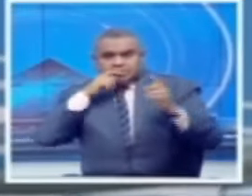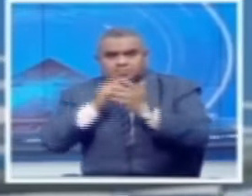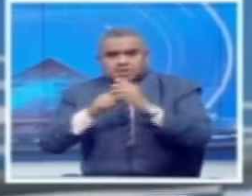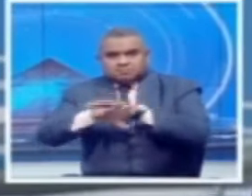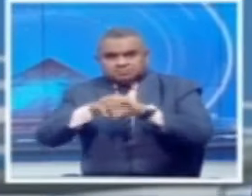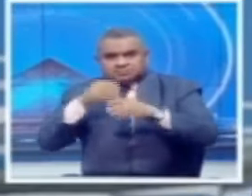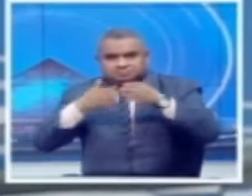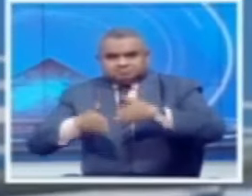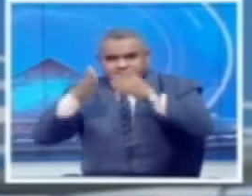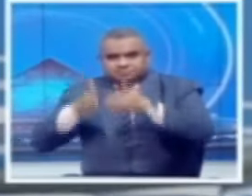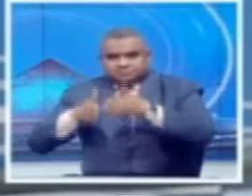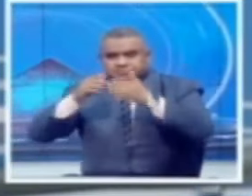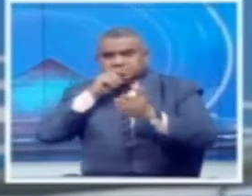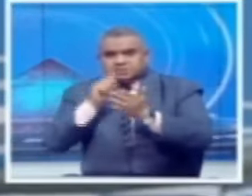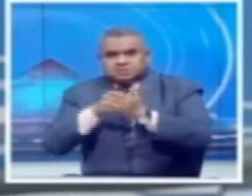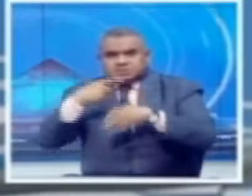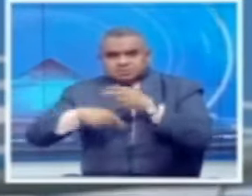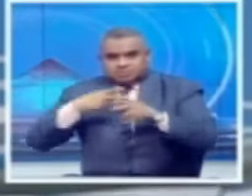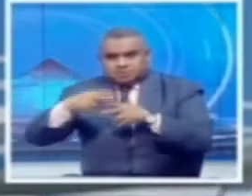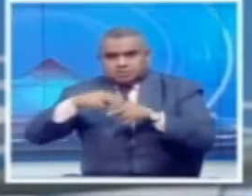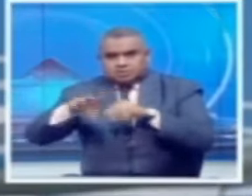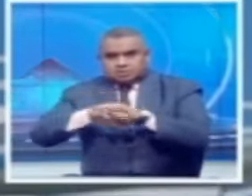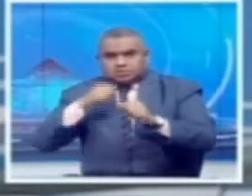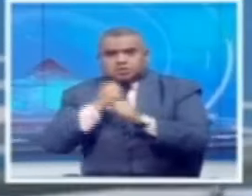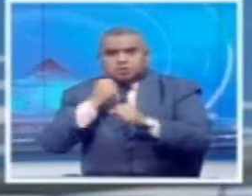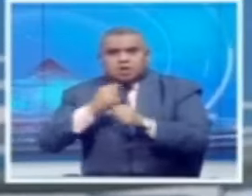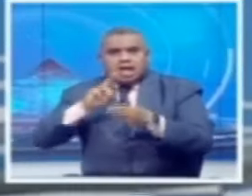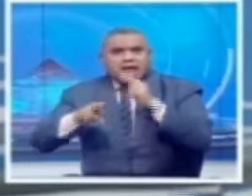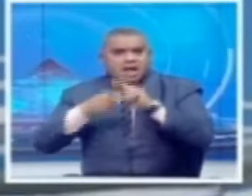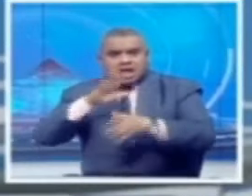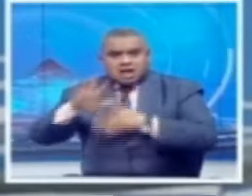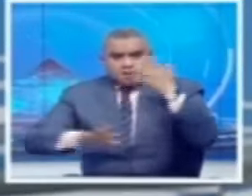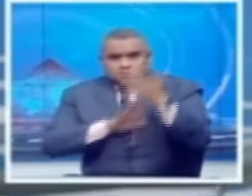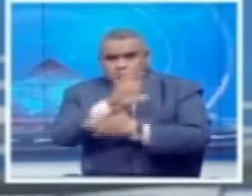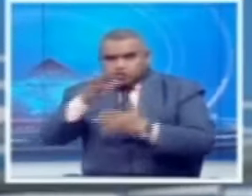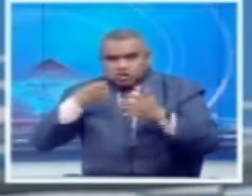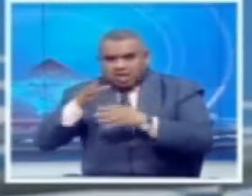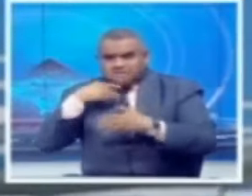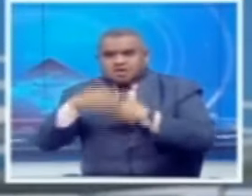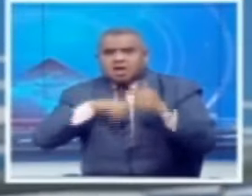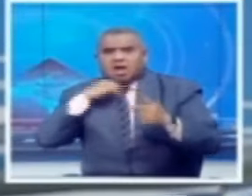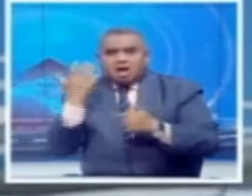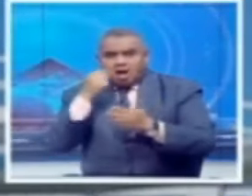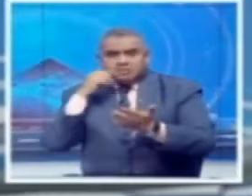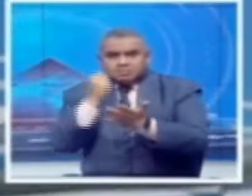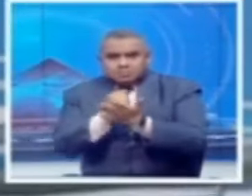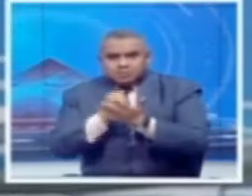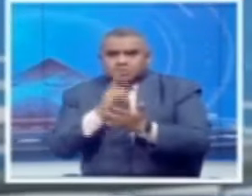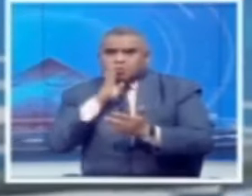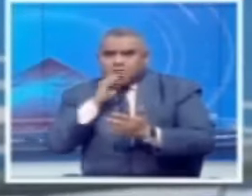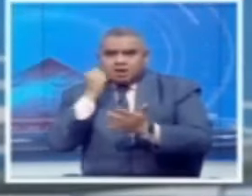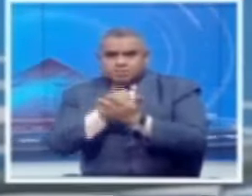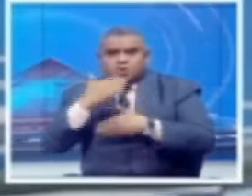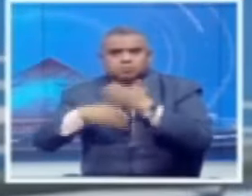تنفيذها. وأكد مدبولي على استمرار العمل على تسوية أي معوقات تواجه مشروعات القطاع الخاص من خلال الوحدة